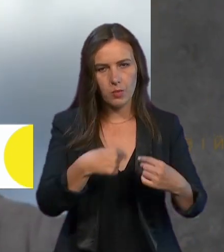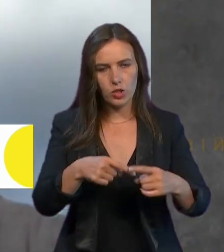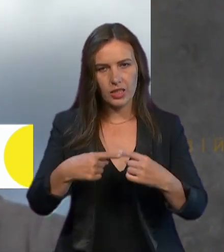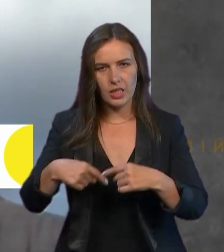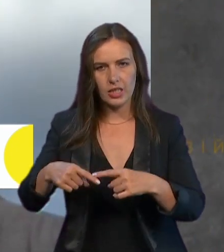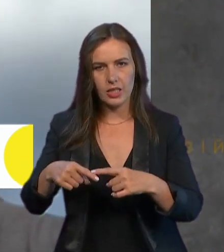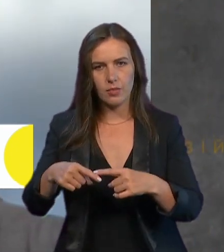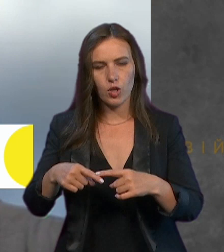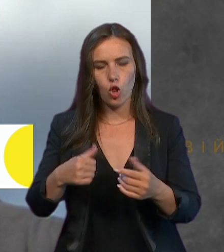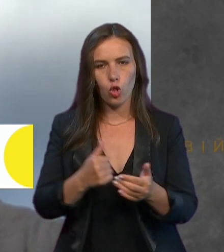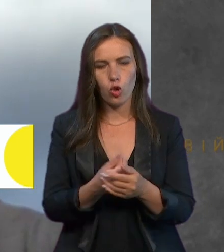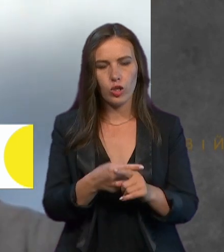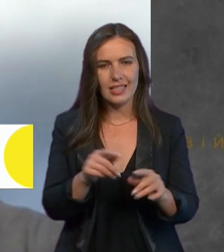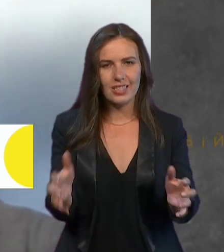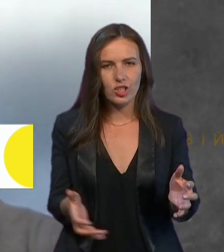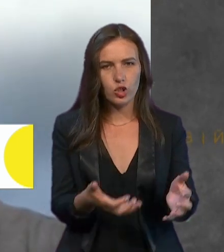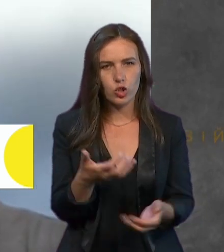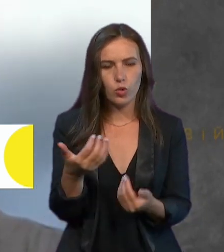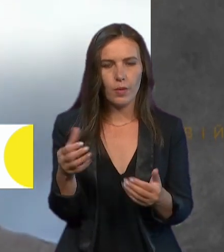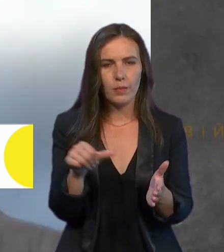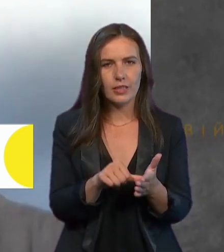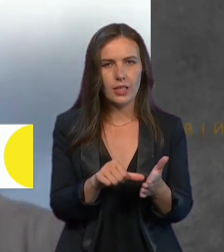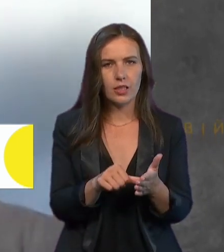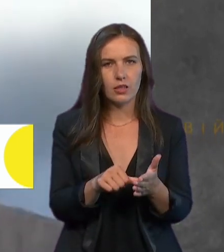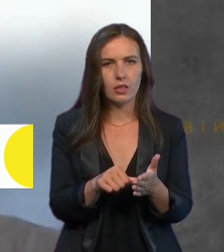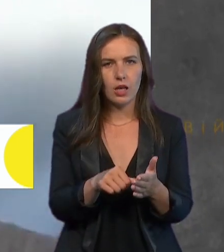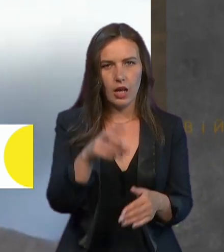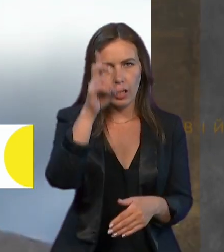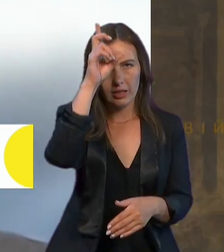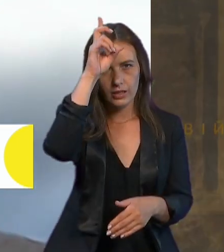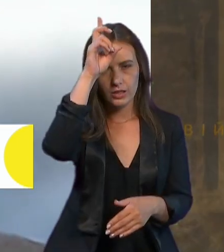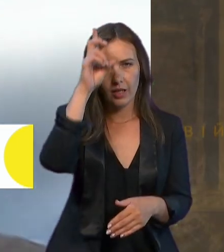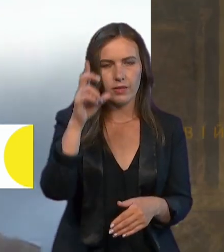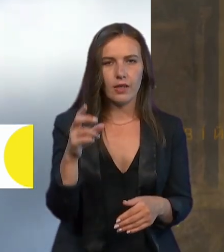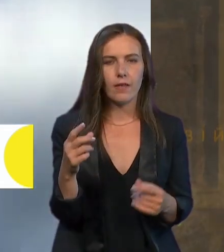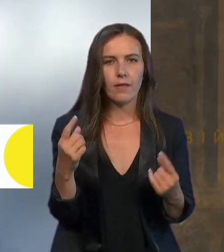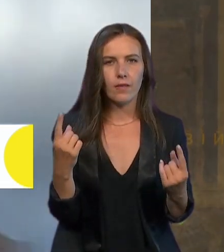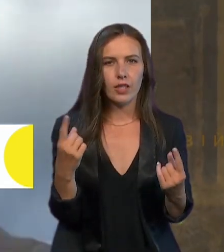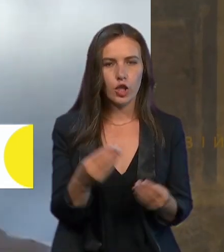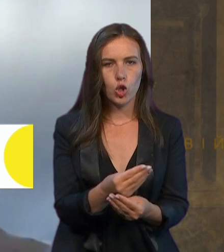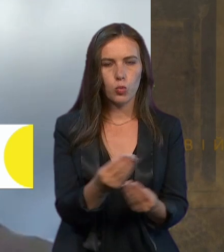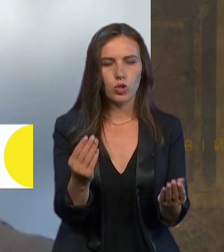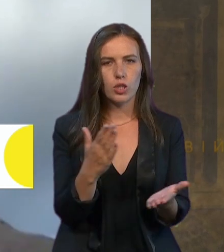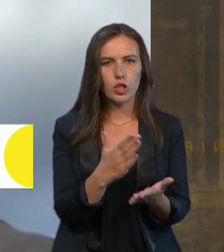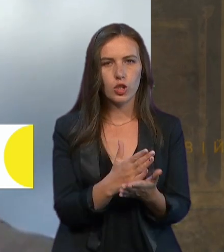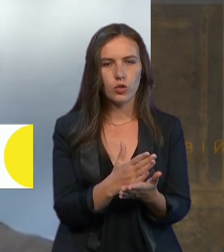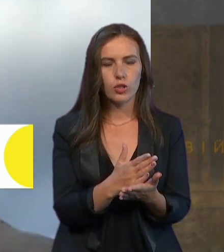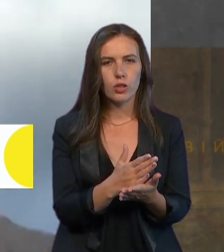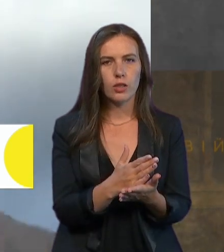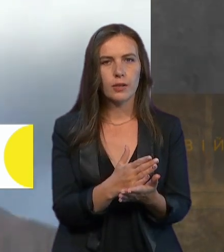і до цих розкопок, зокрема, причетні і Державний Ермітаж, це Великий імперський музей, який знаходиться в Турці,